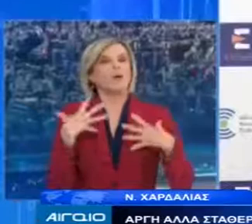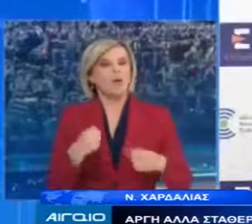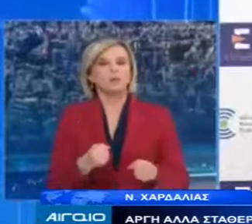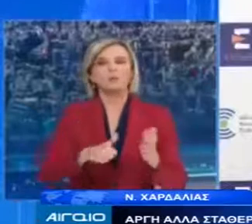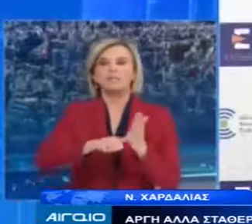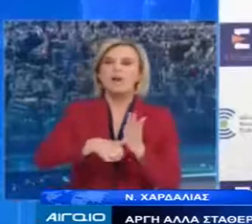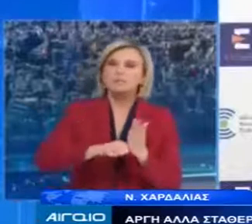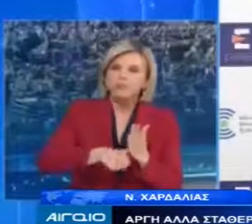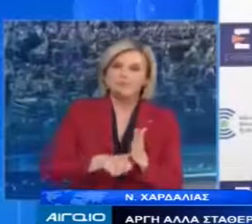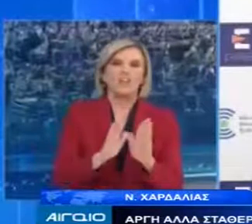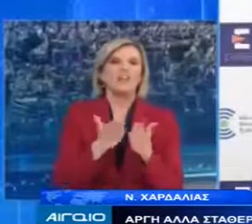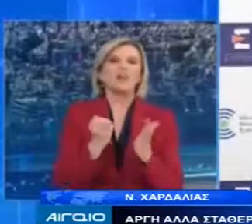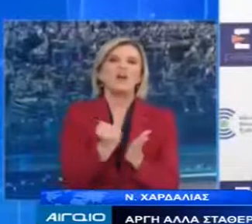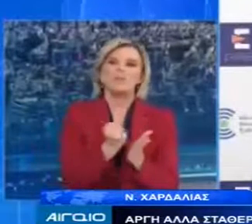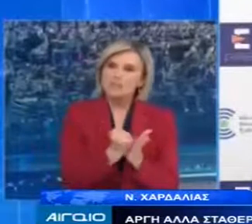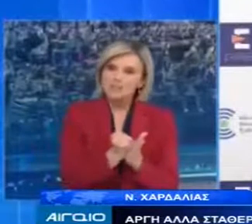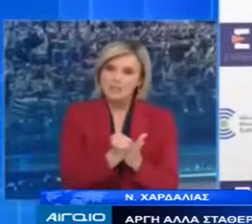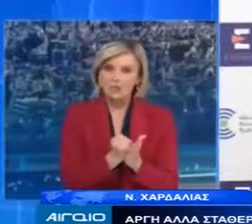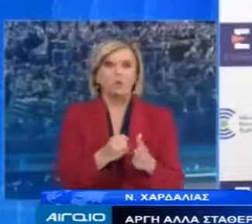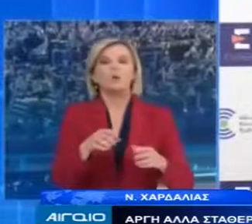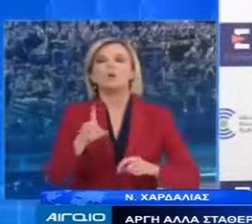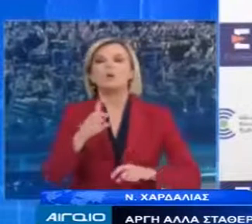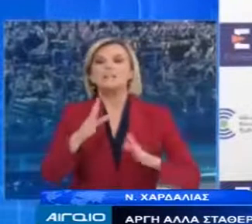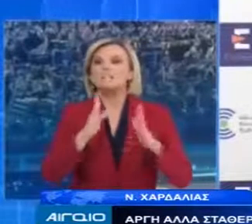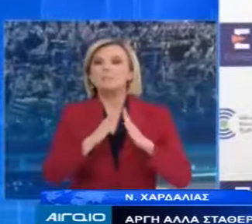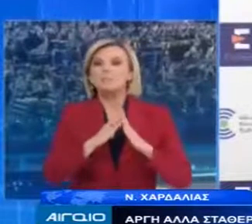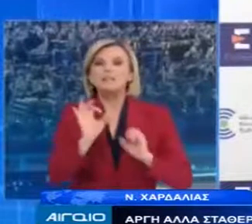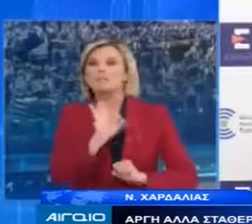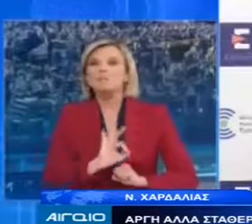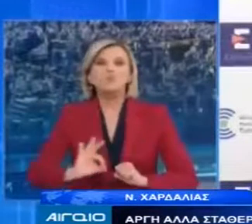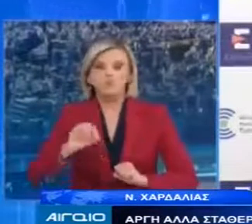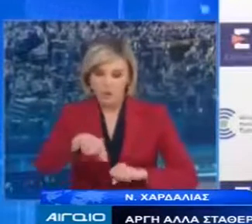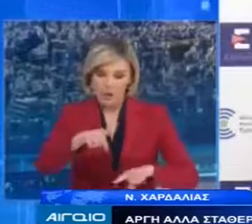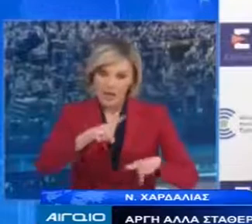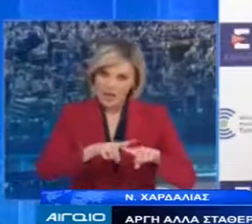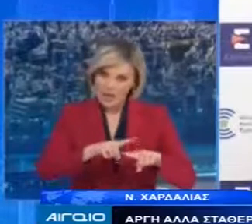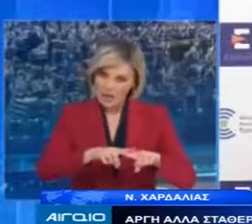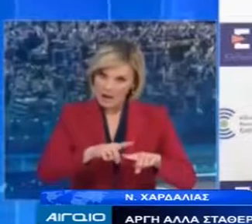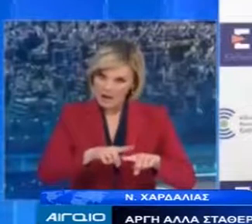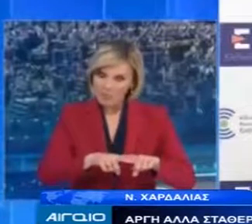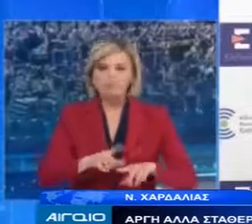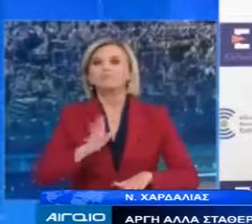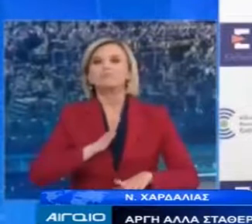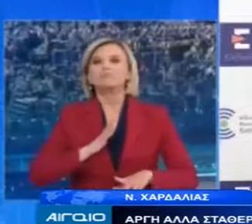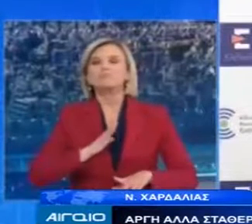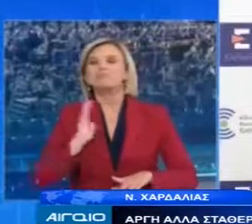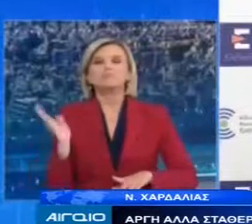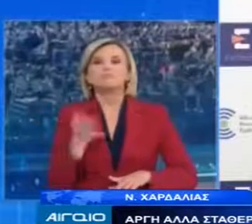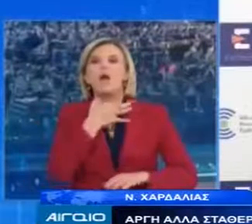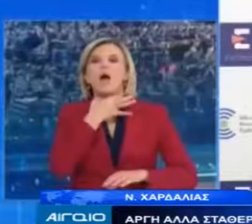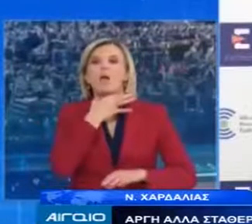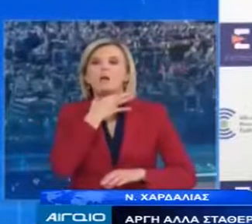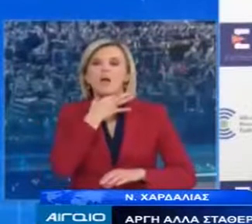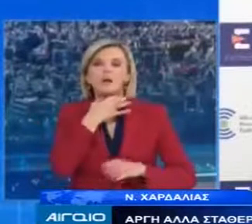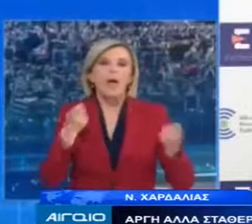ειδικού δελτίου ταυτότητας ομογενούς, πρόσωπα που έχουν την κύρια κατοικία τους στην Ελλάδα, καθώς και πρόσωπα που εισέρχονται στη χώρα για τις απολύτως